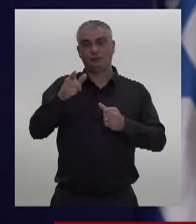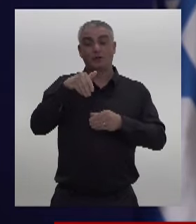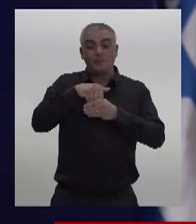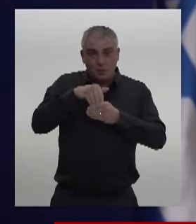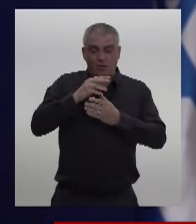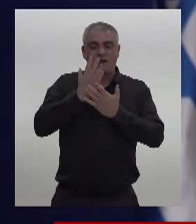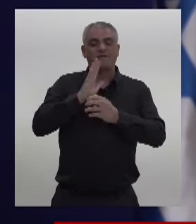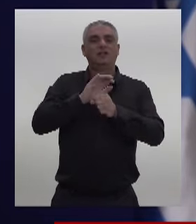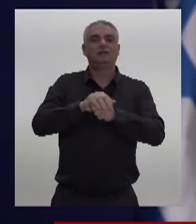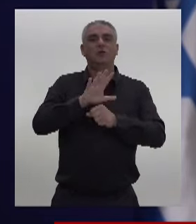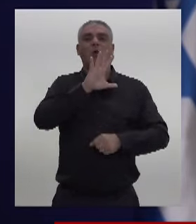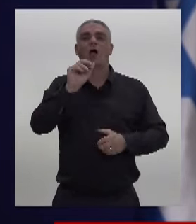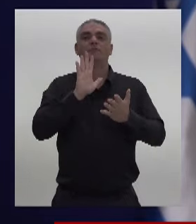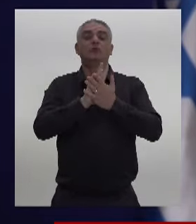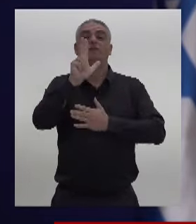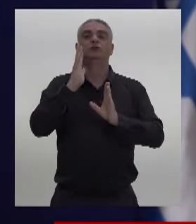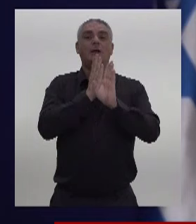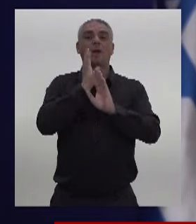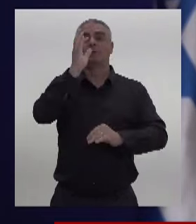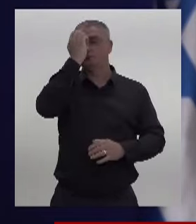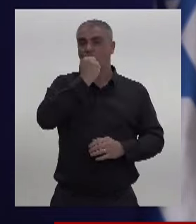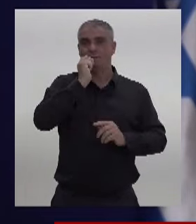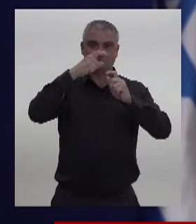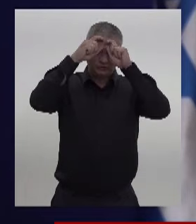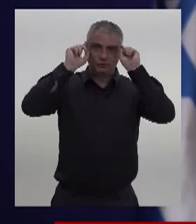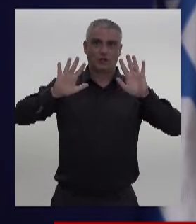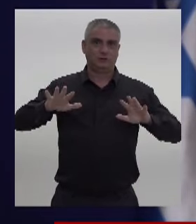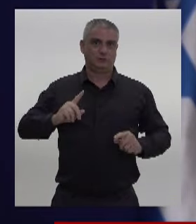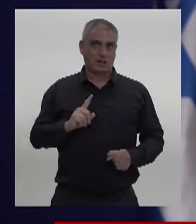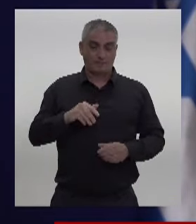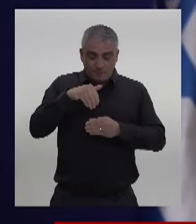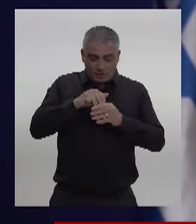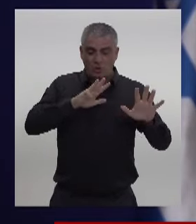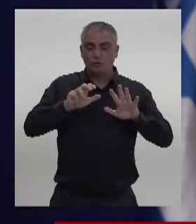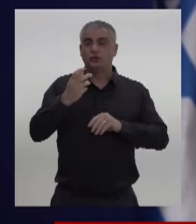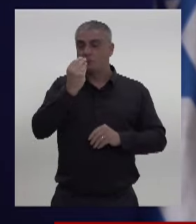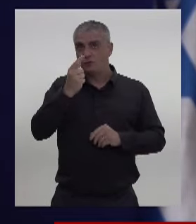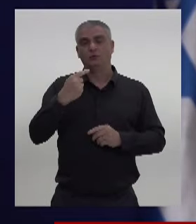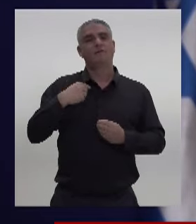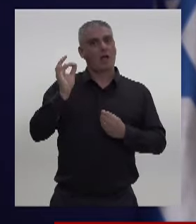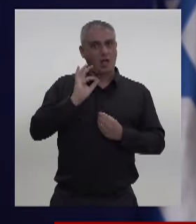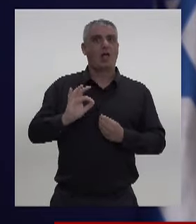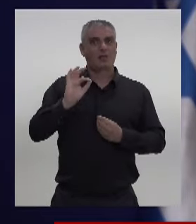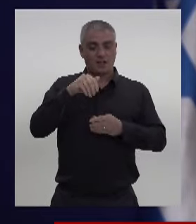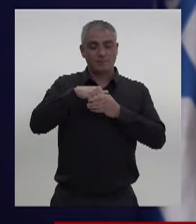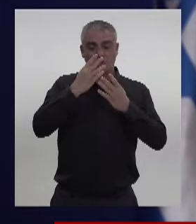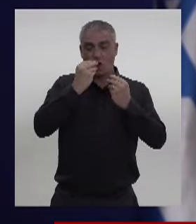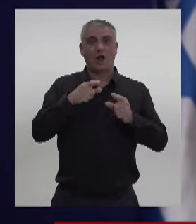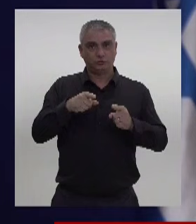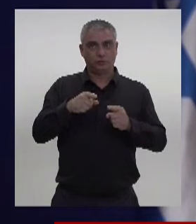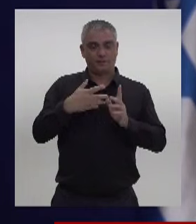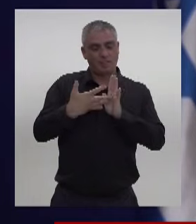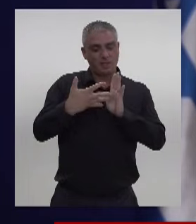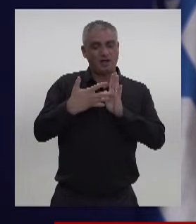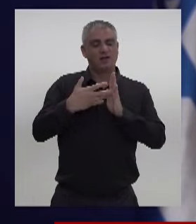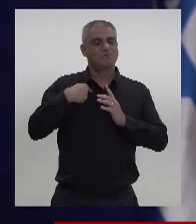כבר 513 מחבלים של החמס והג'יהאד האיסלאמי מתוך 900 חשודים ואנחנו עדיין מבין החשודים הנחקרים